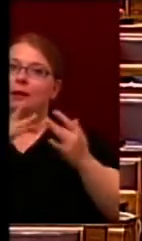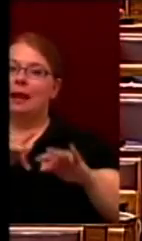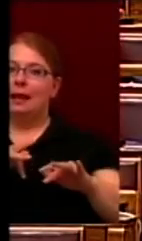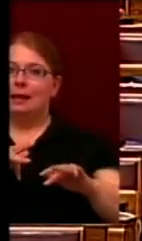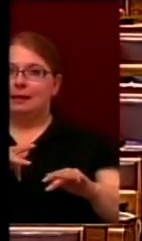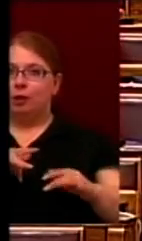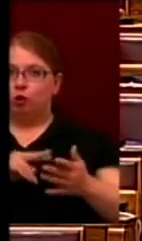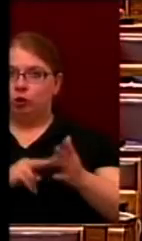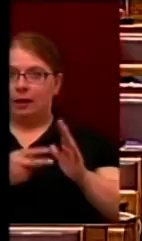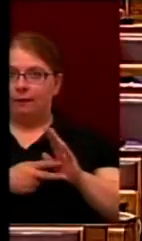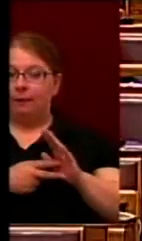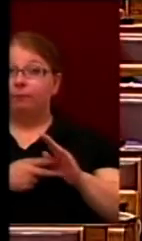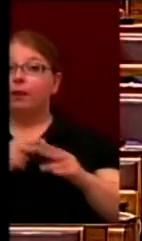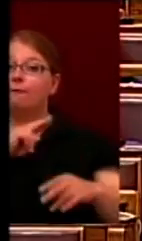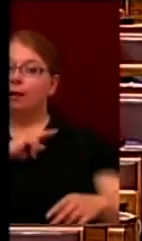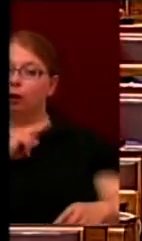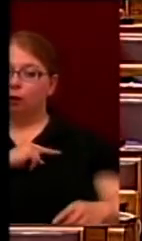terve. A feladatok kapcsán